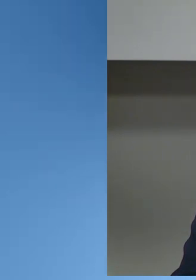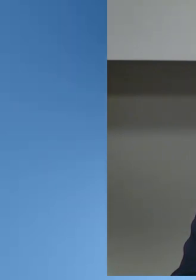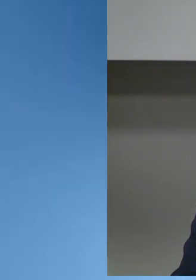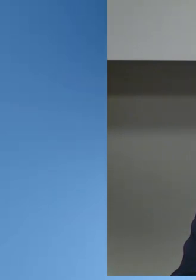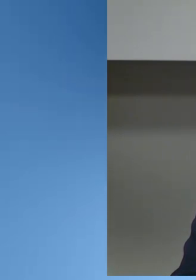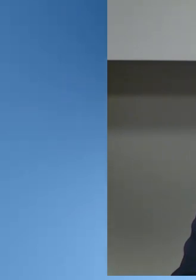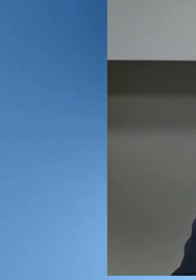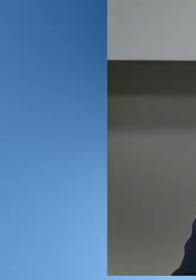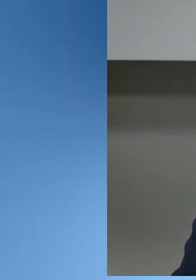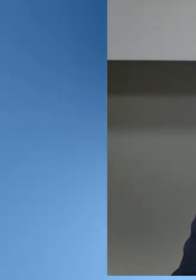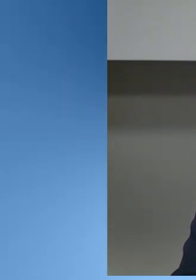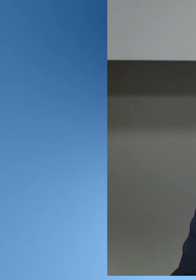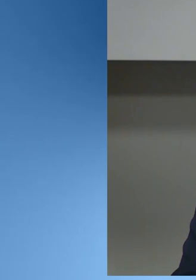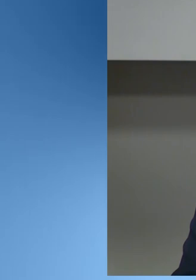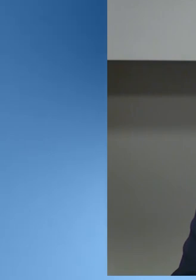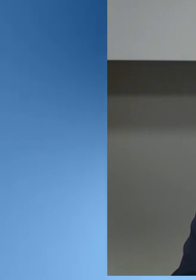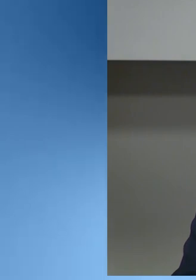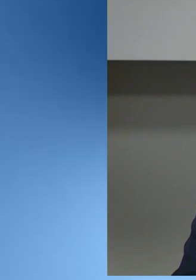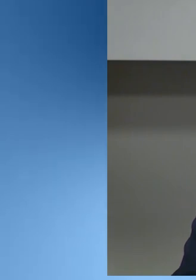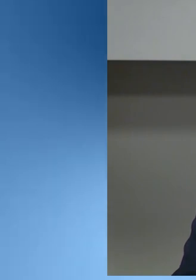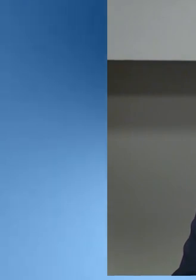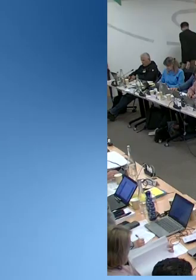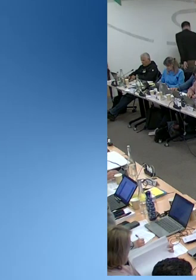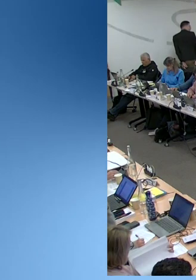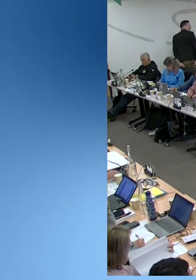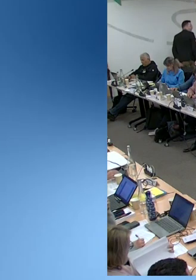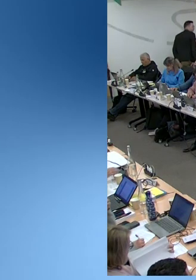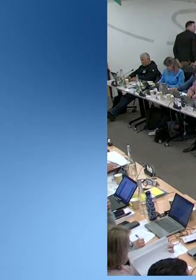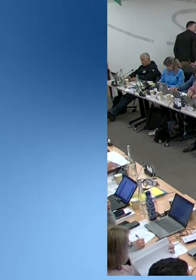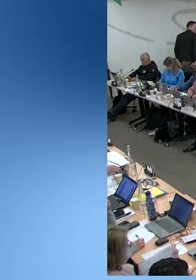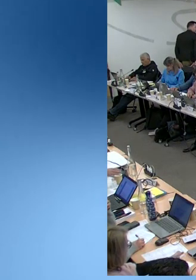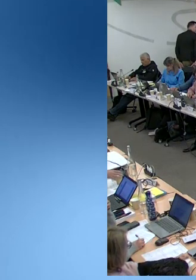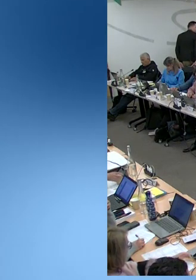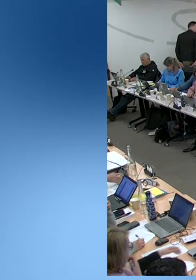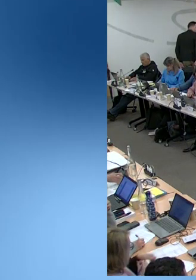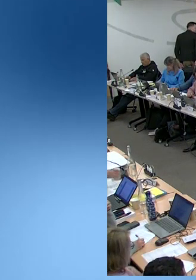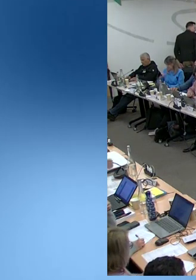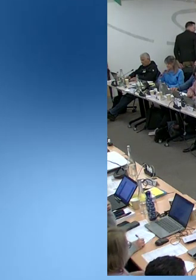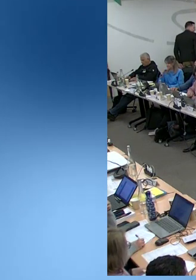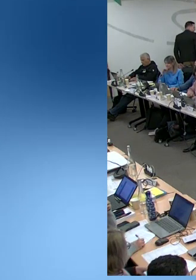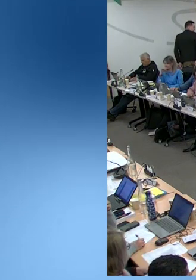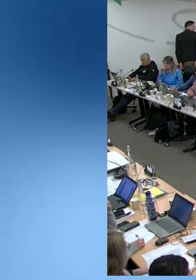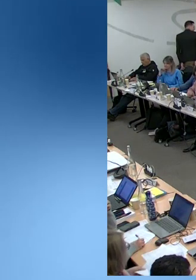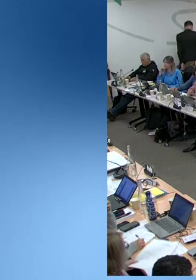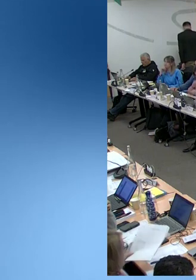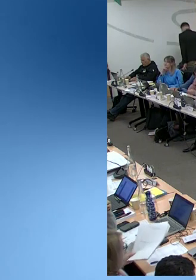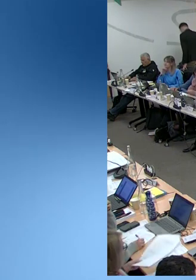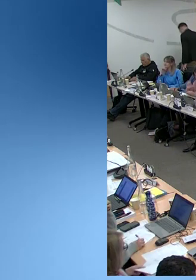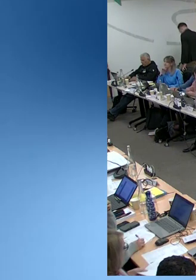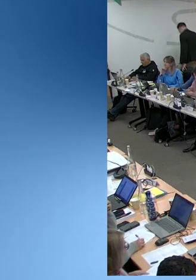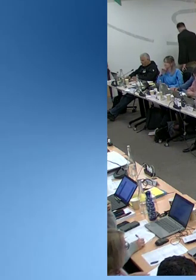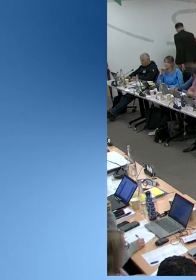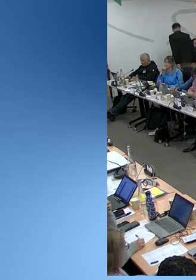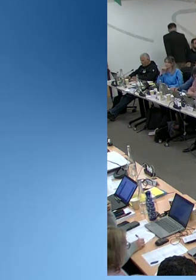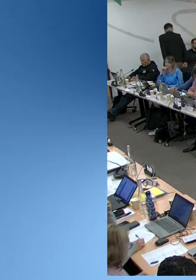théâtre municipal monsieur clouer vous avez la parole merci Monsieur le Maire je profite de cette délibération sur le théâtre municipal pour